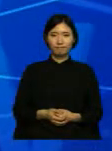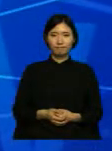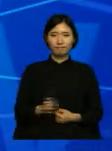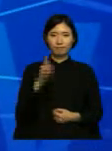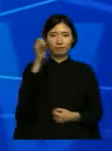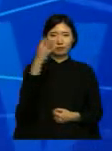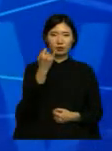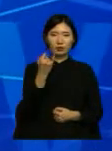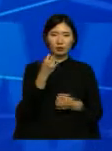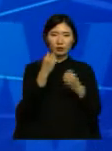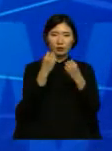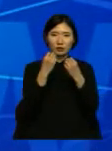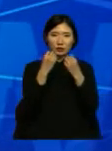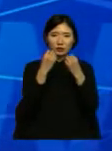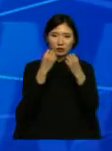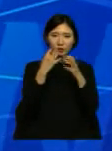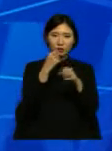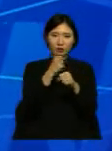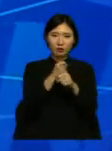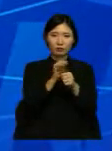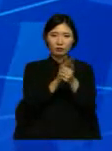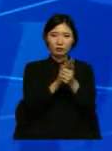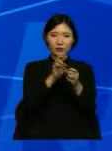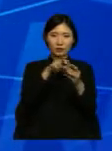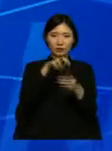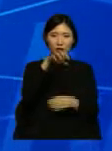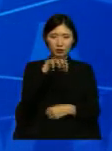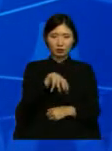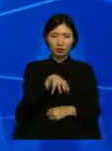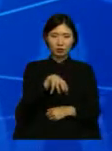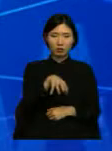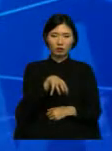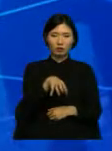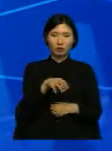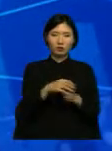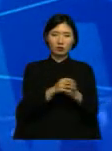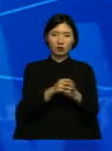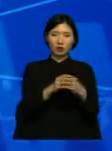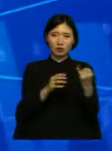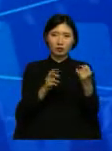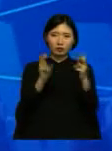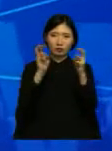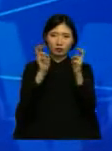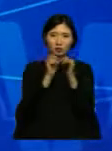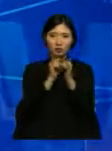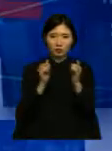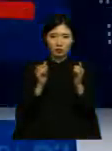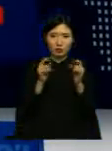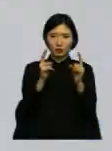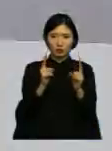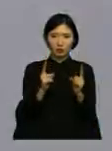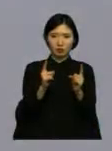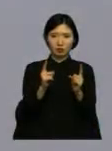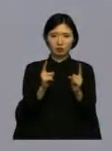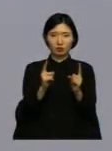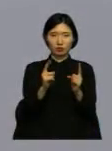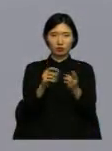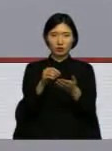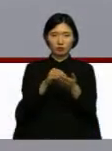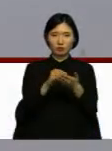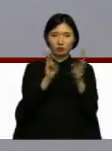고양시 여성 창업지원 센터 가 여성 창업자 와 기업인을 대상으로 센터는 입주기업을 모집합니다